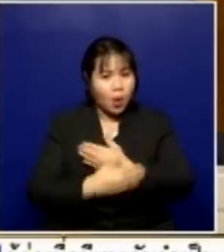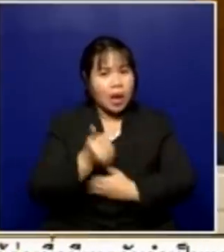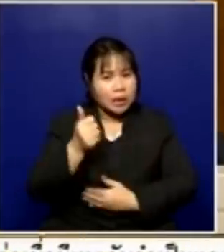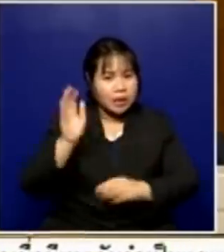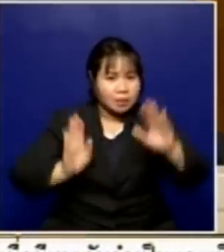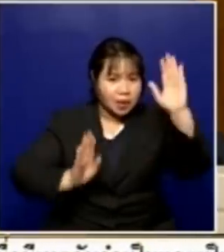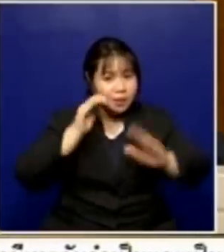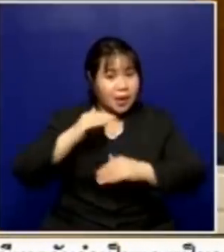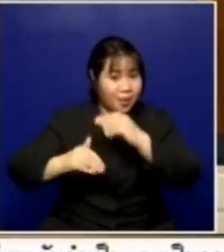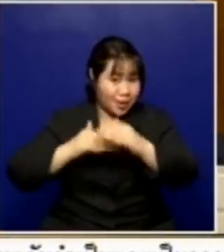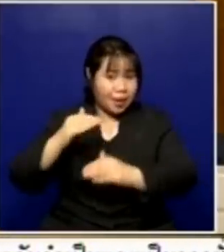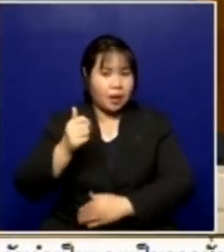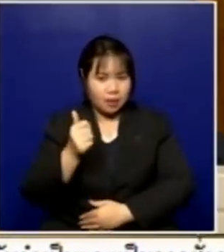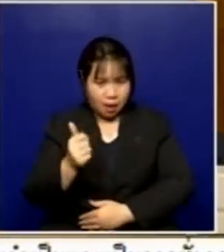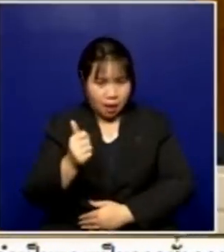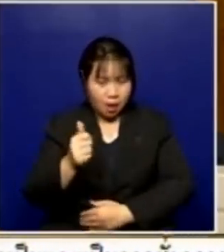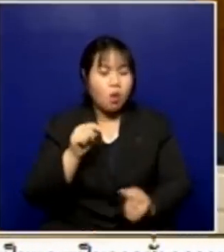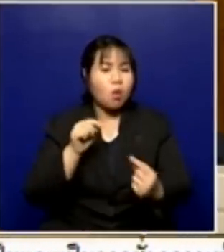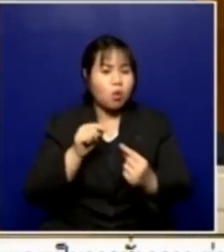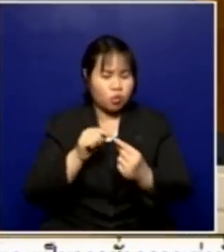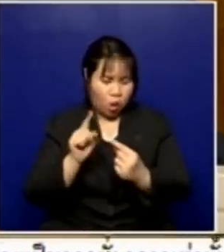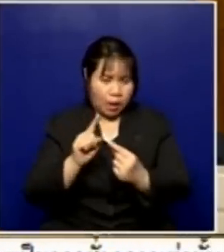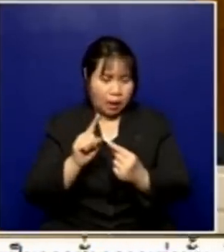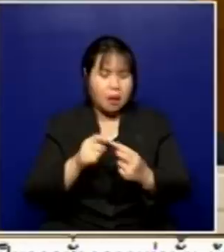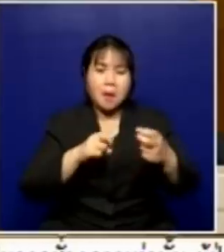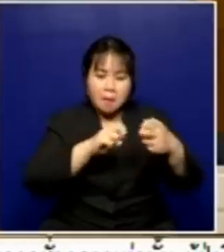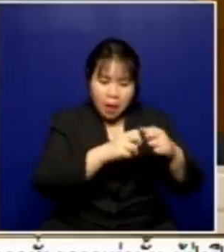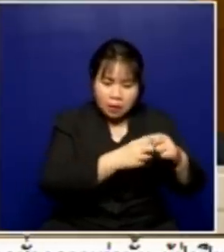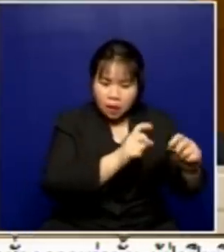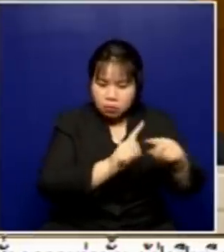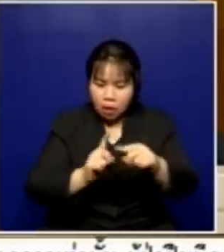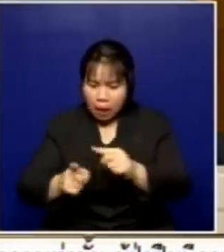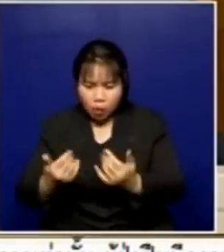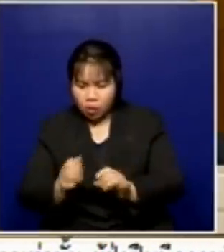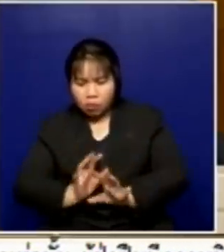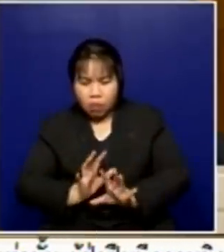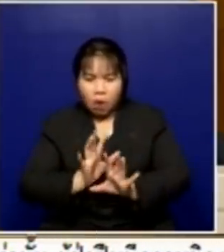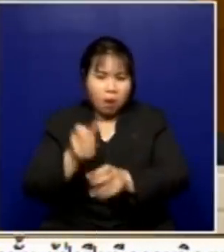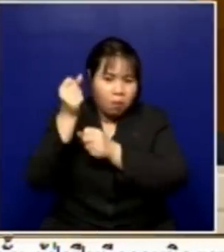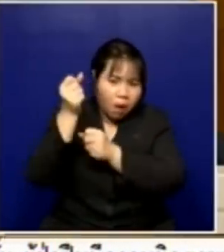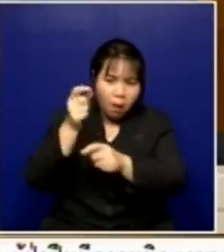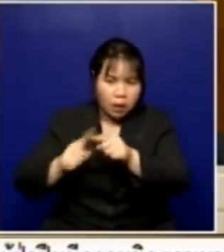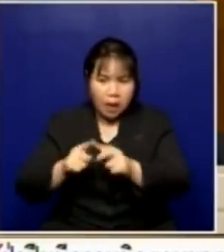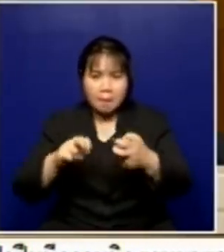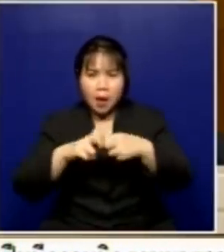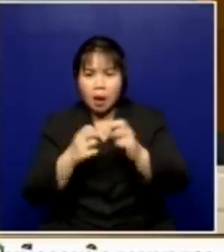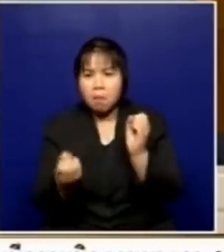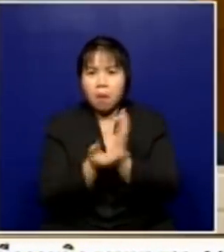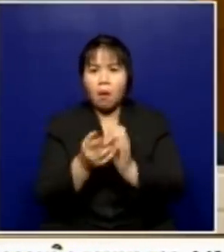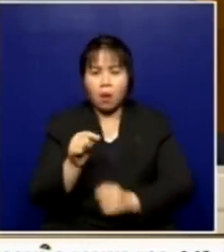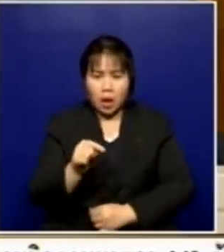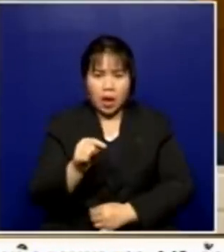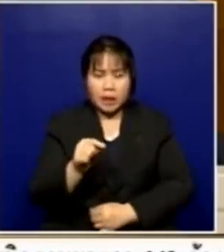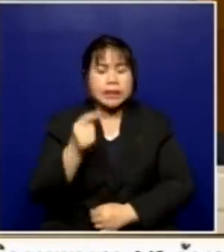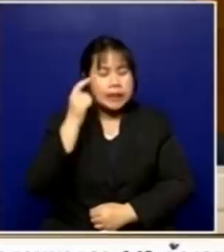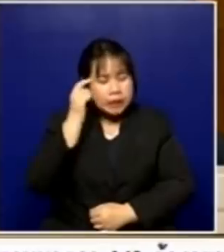ประตายตอไปข้างหน้าและจะเป็โอกาสสำคัญทจะไดรำข้อขัดแย้งที่ตอนนี้ อยท้องท Thanosและ กนัขดแย้งมากขเรเรื่อยให้มพ้